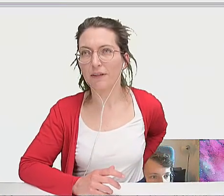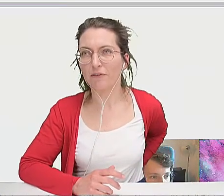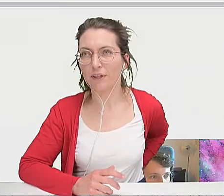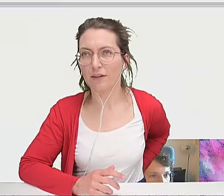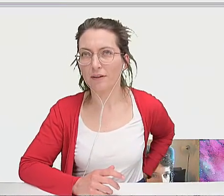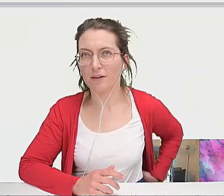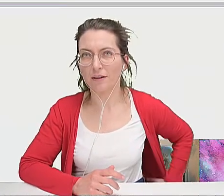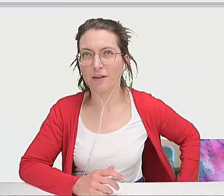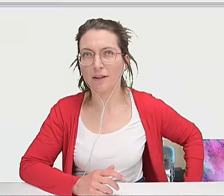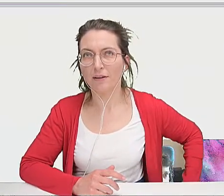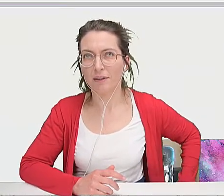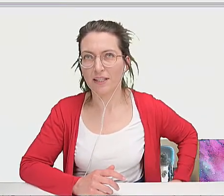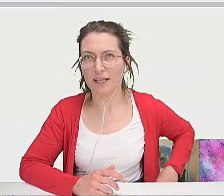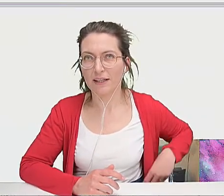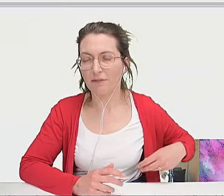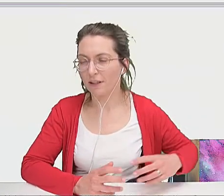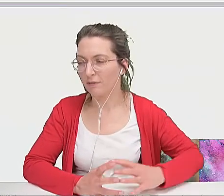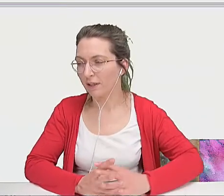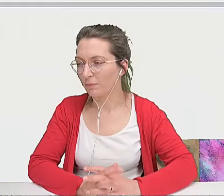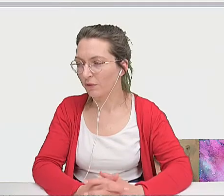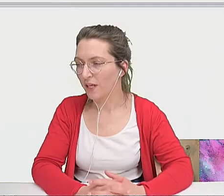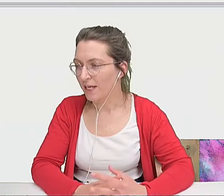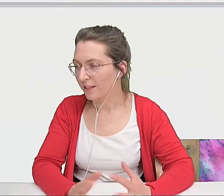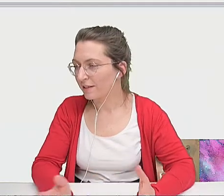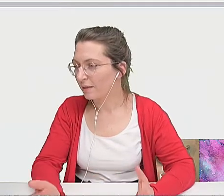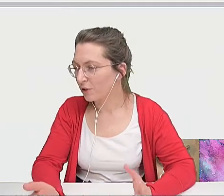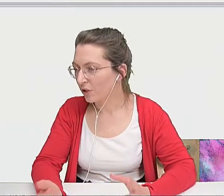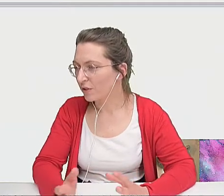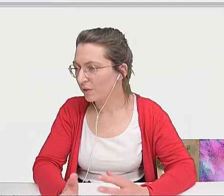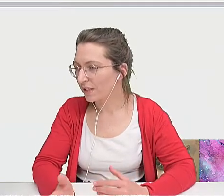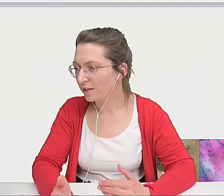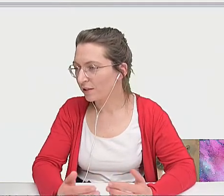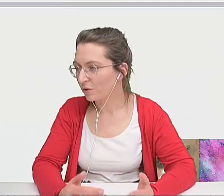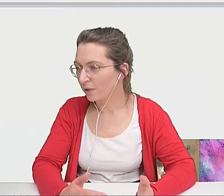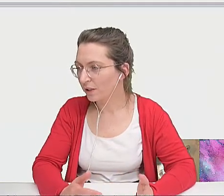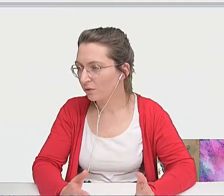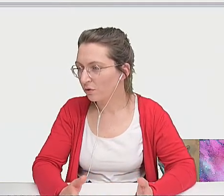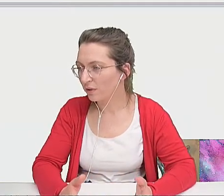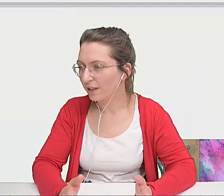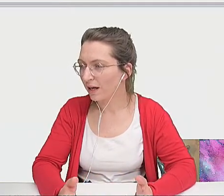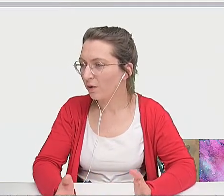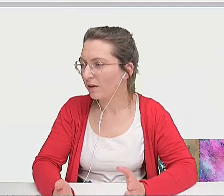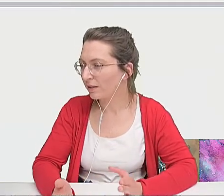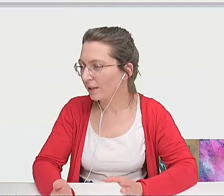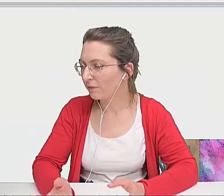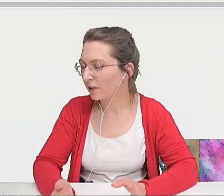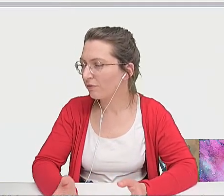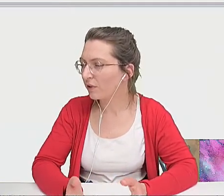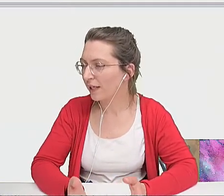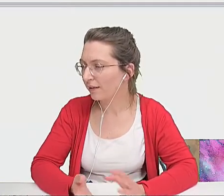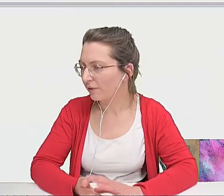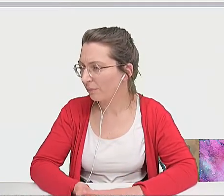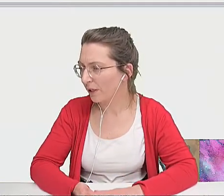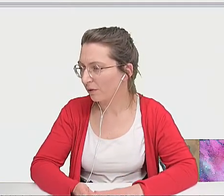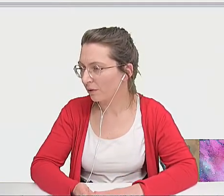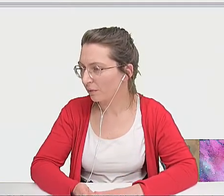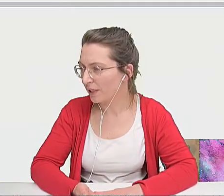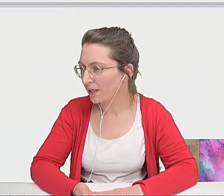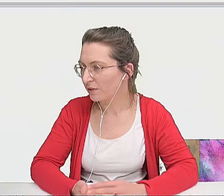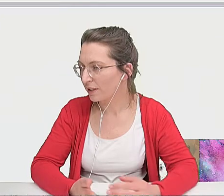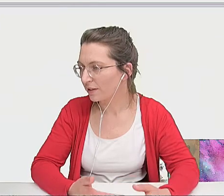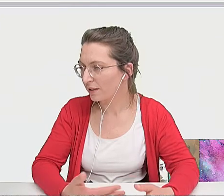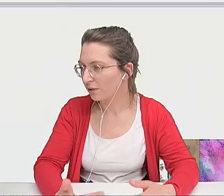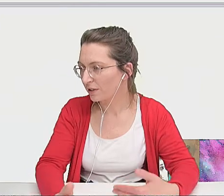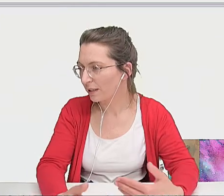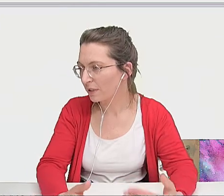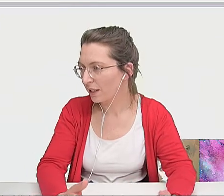drin, was dann angewendet werden muss. Das ist aber schon so, dass die Schülerinnen und Schüler da auch nicht wirklich Vorkenntnisse brauchen, oder?